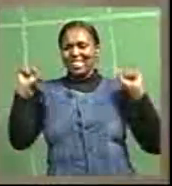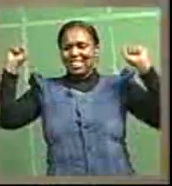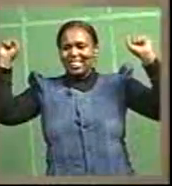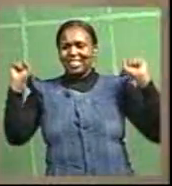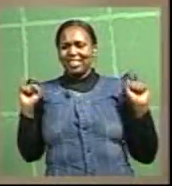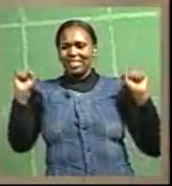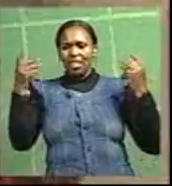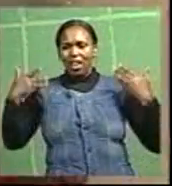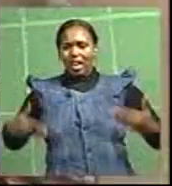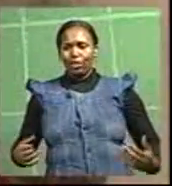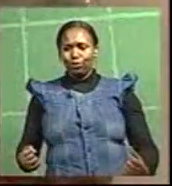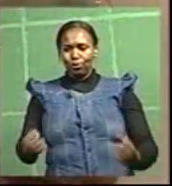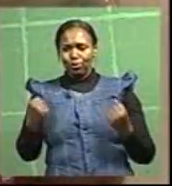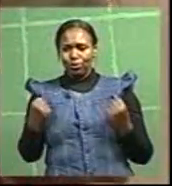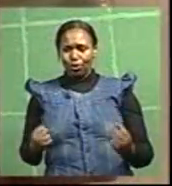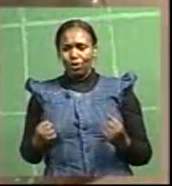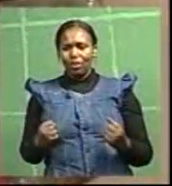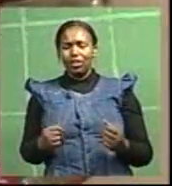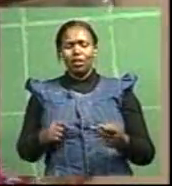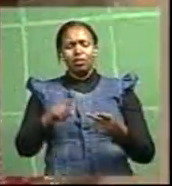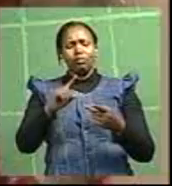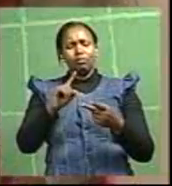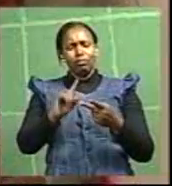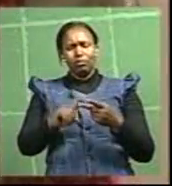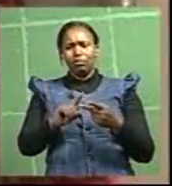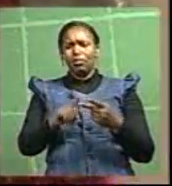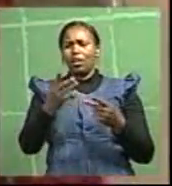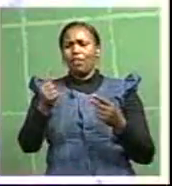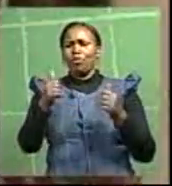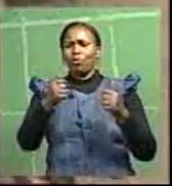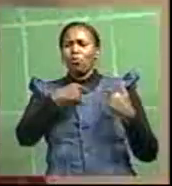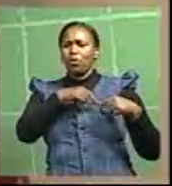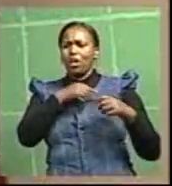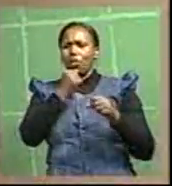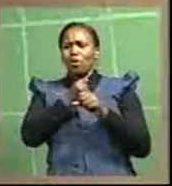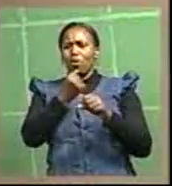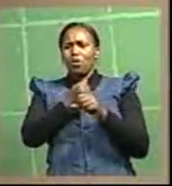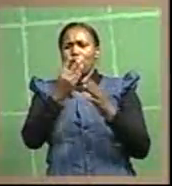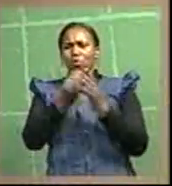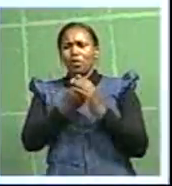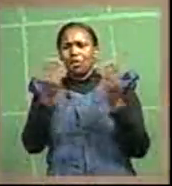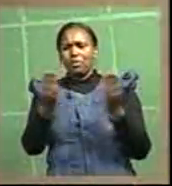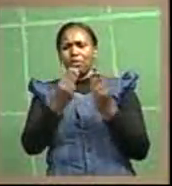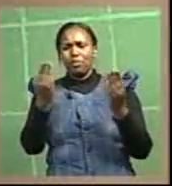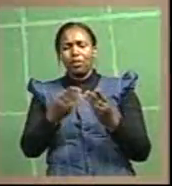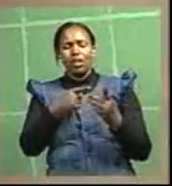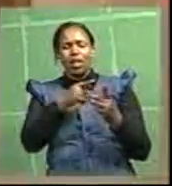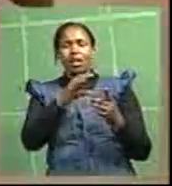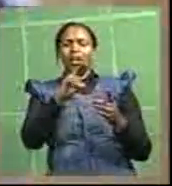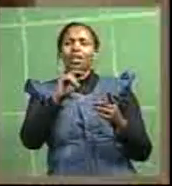nko. Umhlomelo wokuba nebuntfu ukhona ukusebenzisana nalo lonke elihlobo lwebantfu uthethwe ngicebile njalo